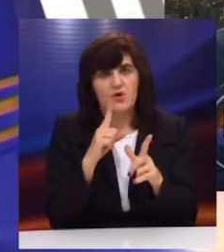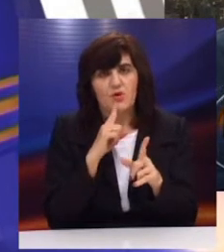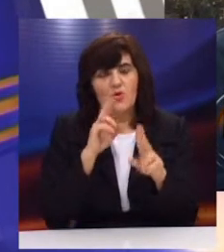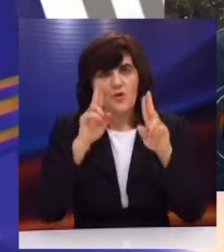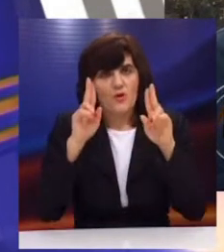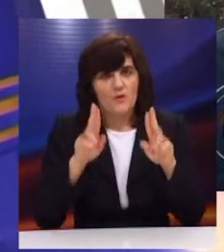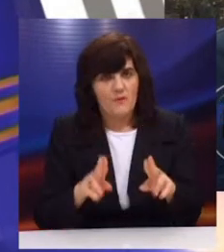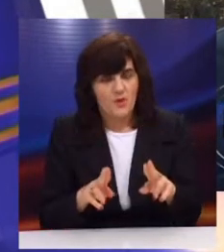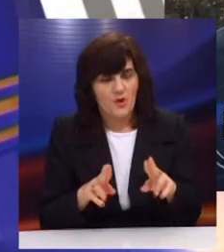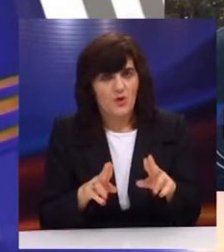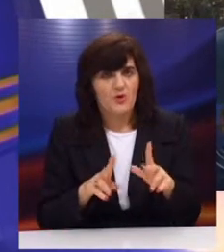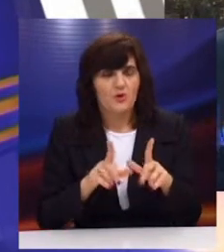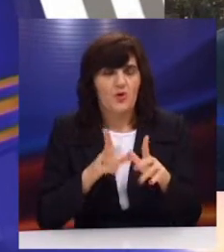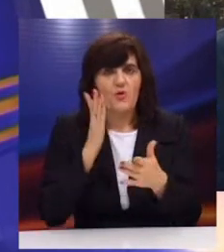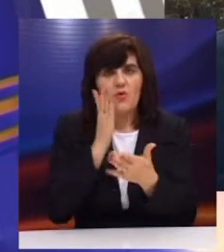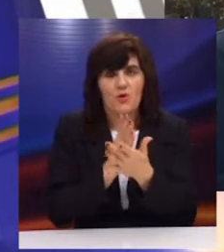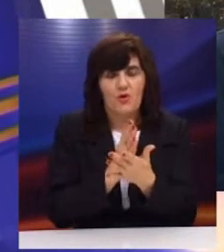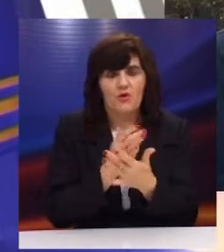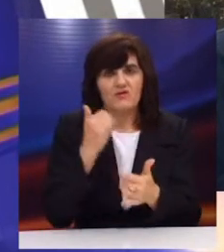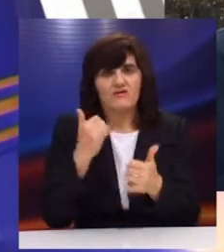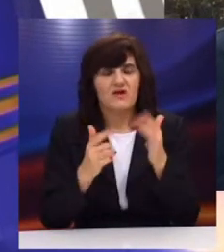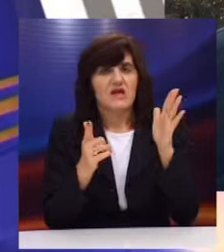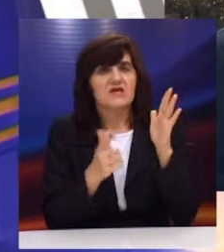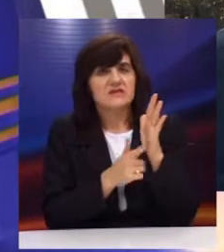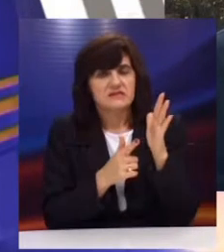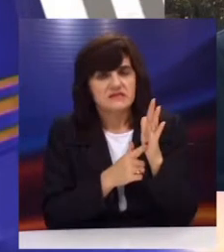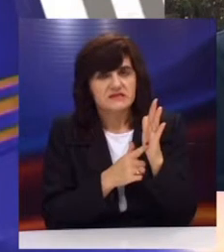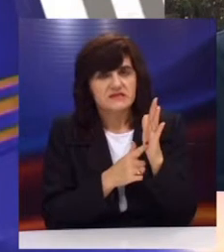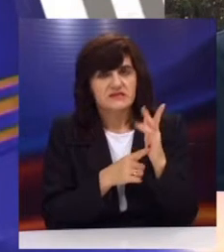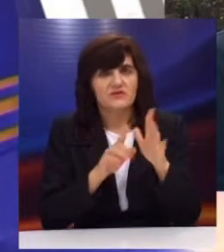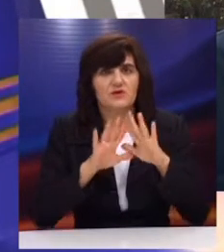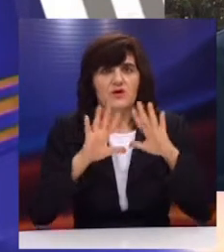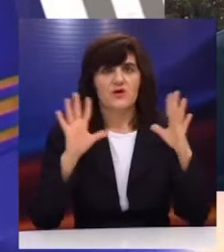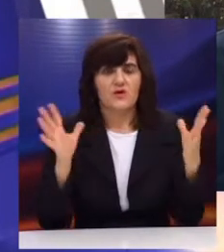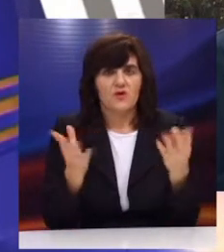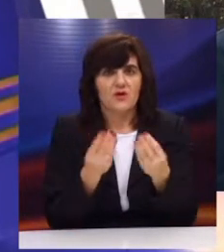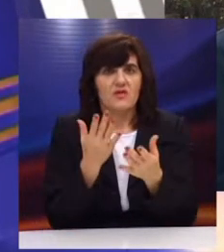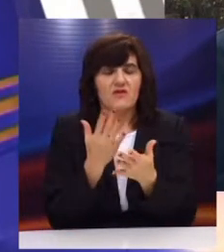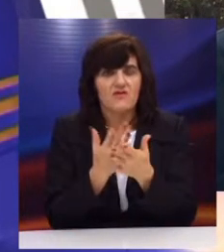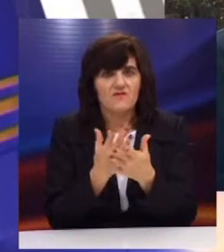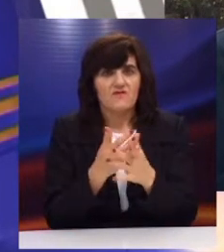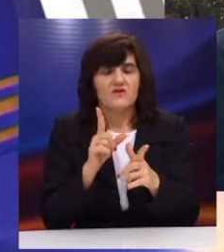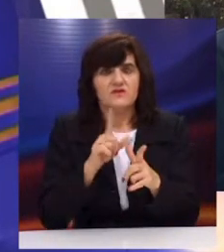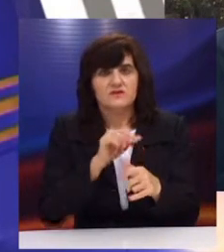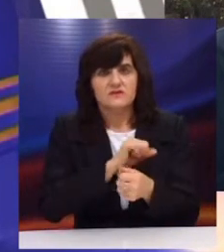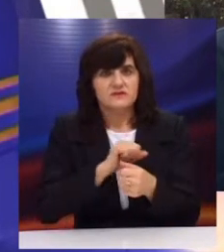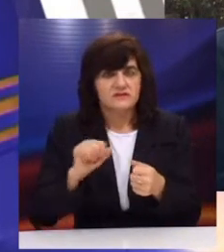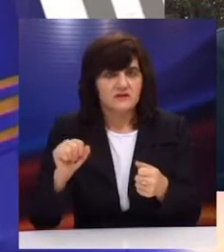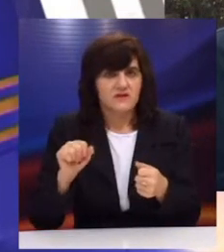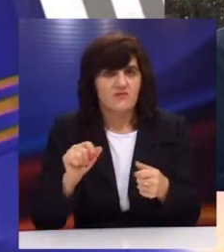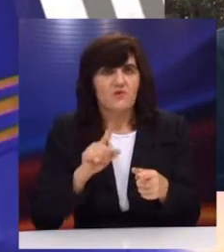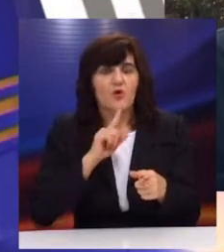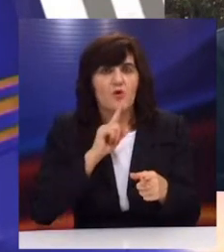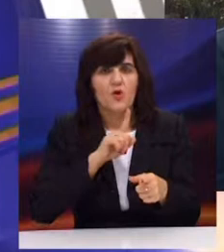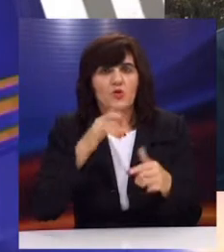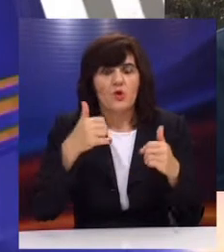imali mogućnosti da li gotovinom, da li preko sindikata, udruženja građana, oni su se već uglavnom snabdjeli, a ovi